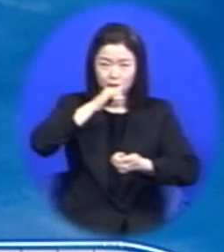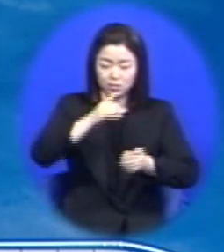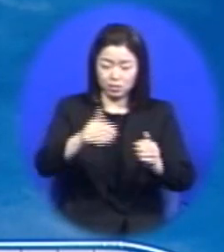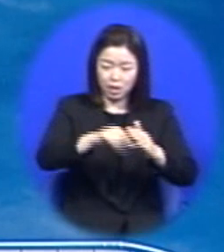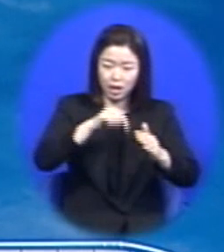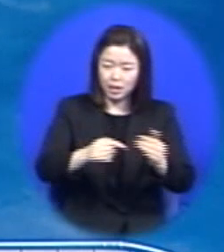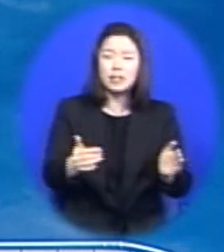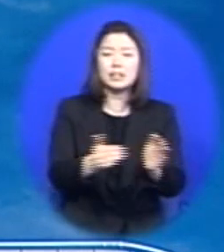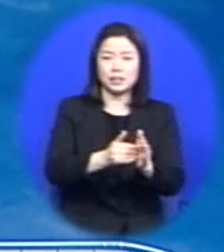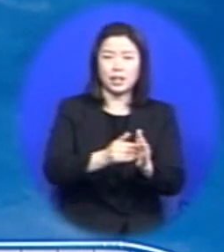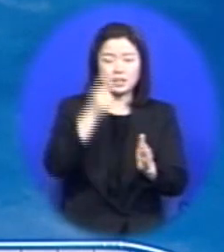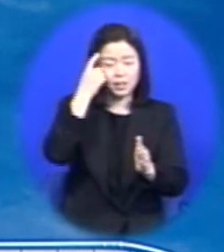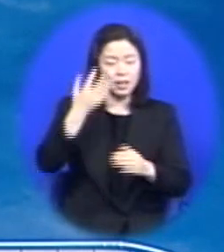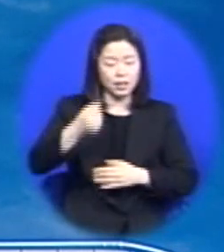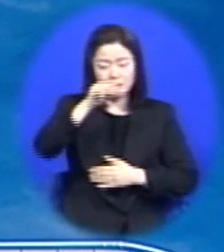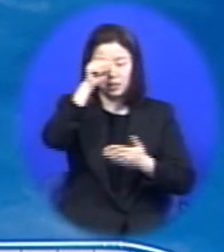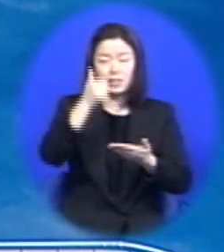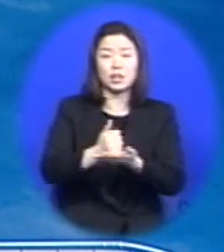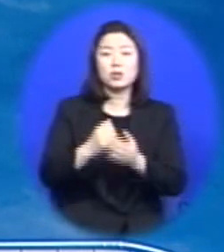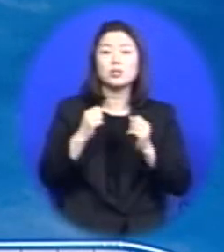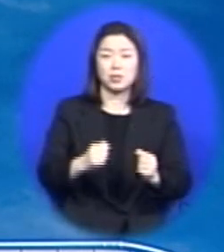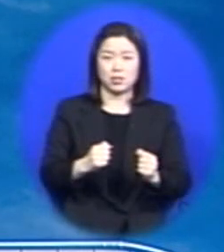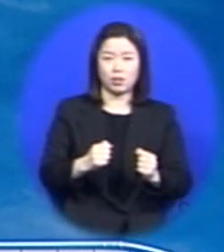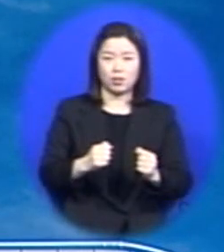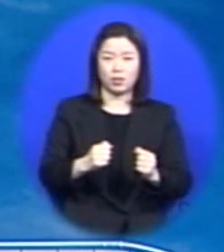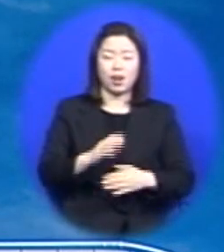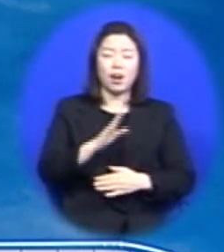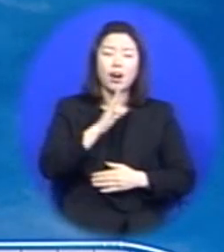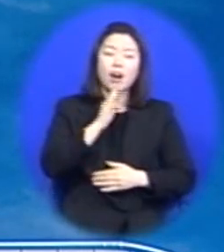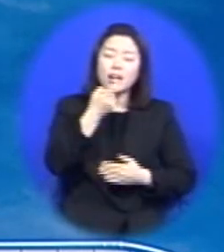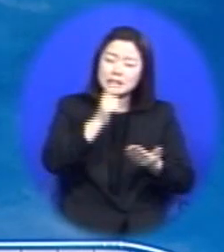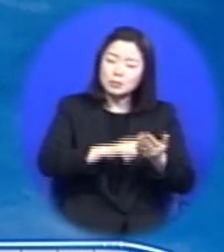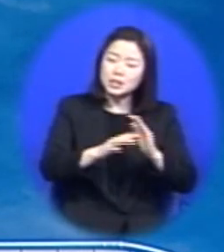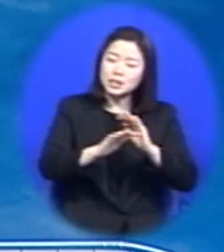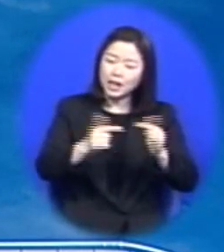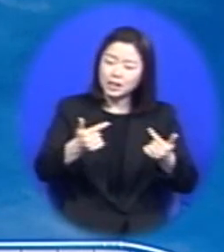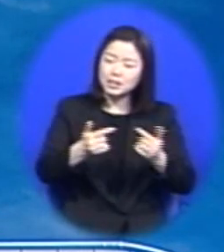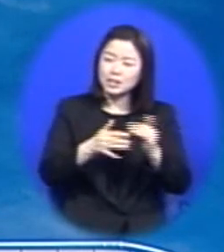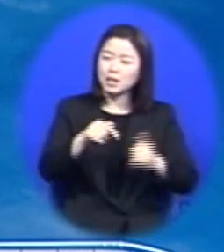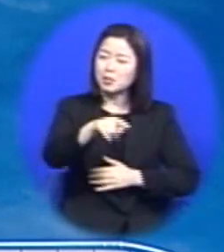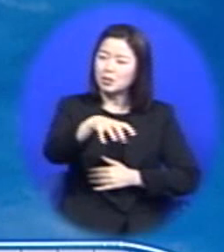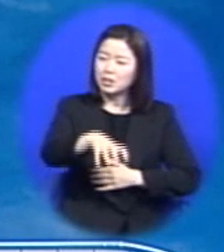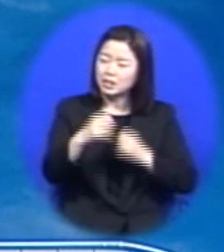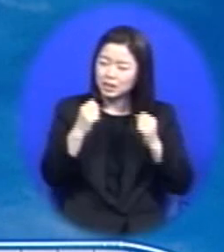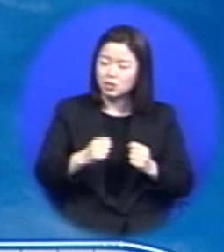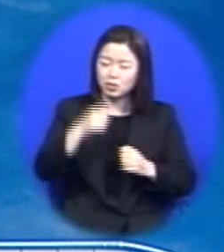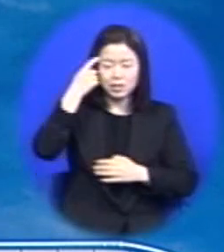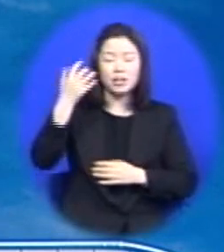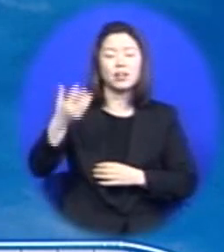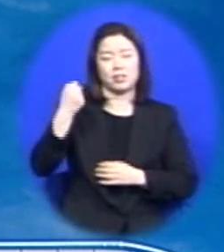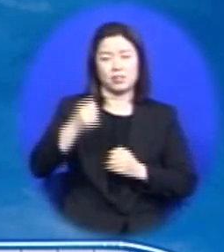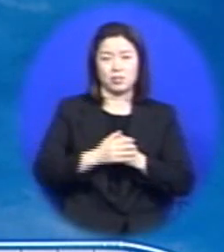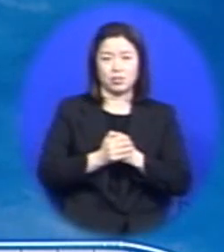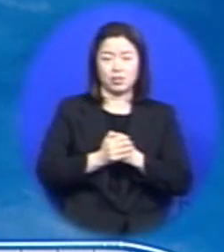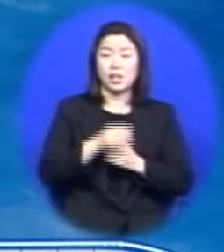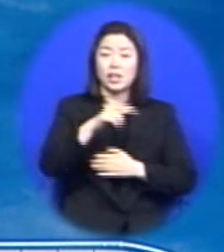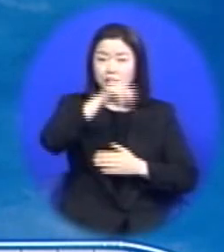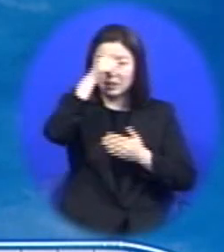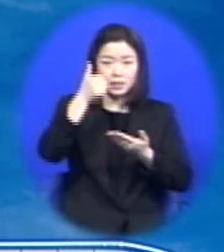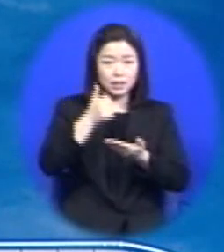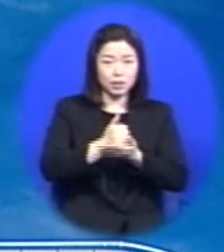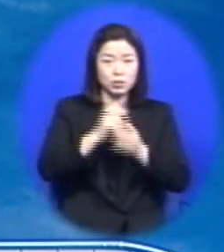된다. 아, 참 쉽지 않은 분이 여기 계시구나 하는 생각이 들었습니다. 여러분 그 장로님